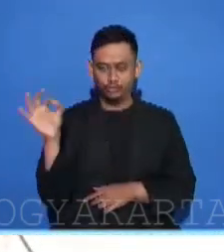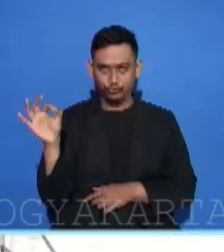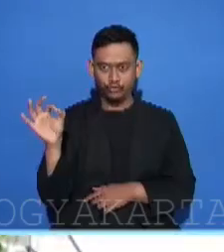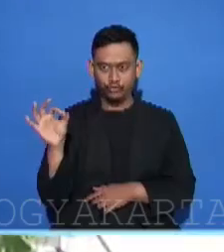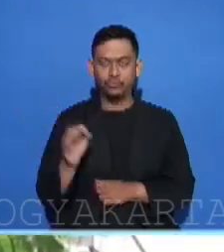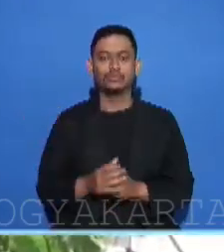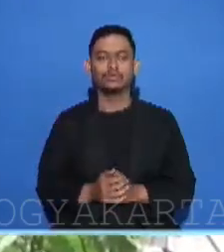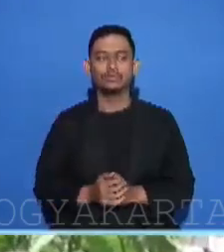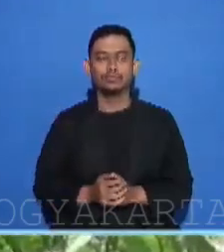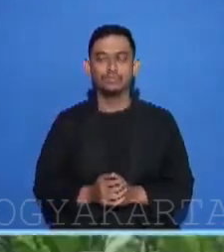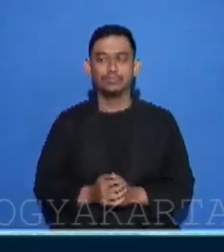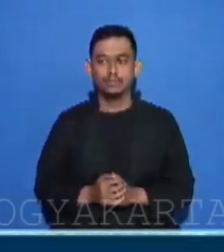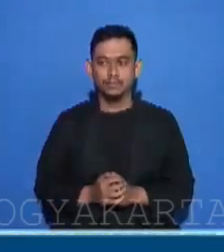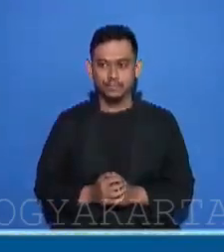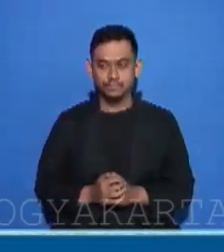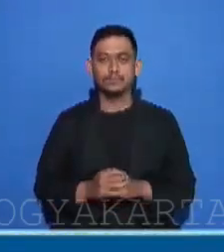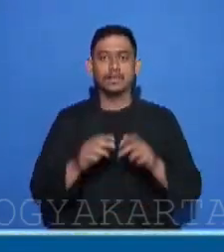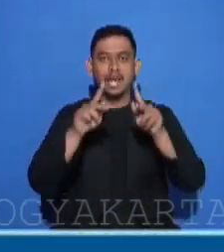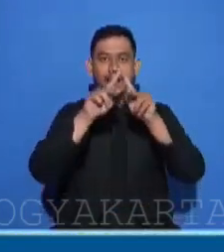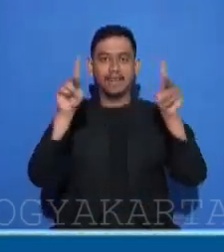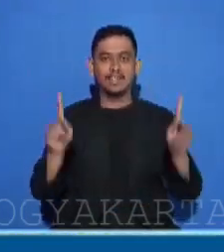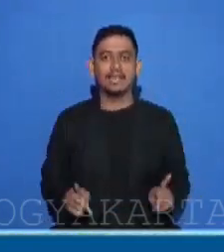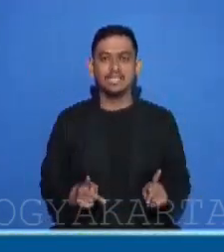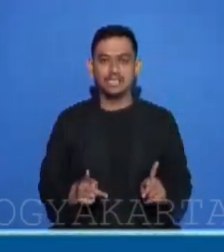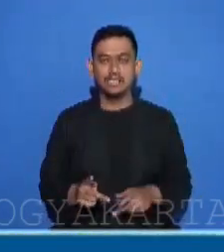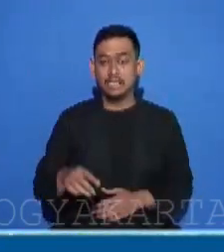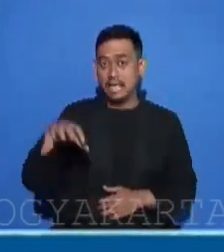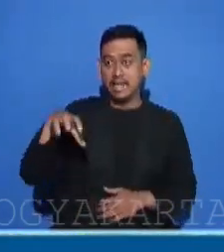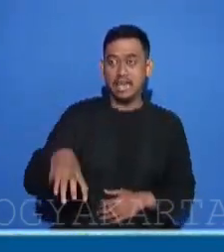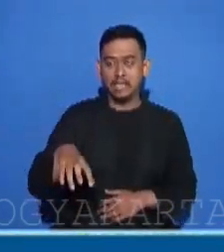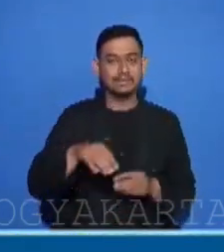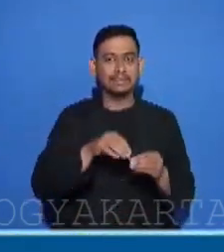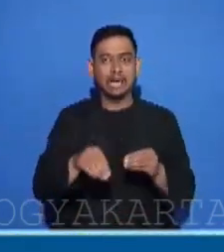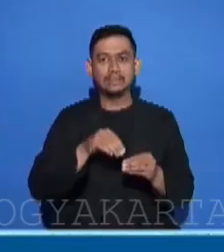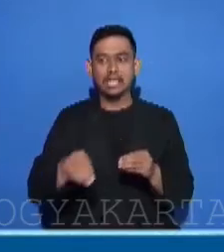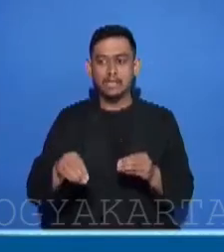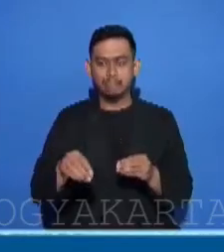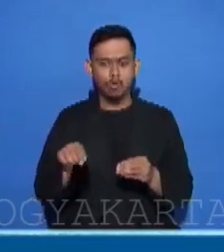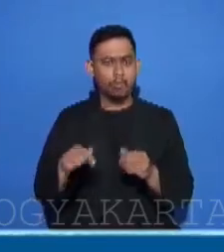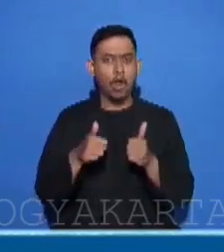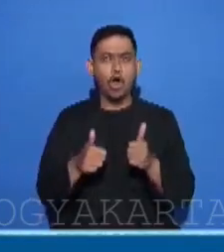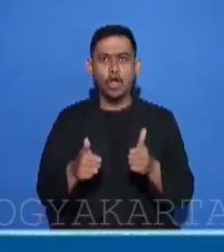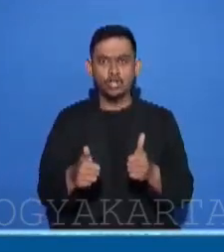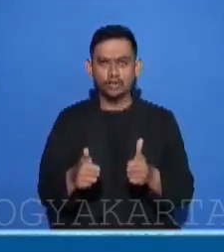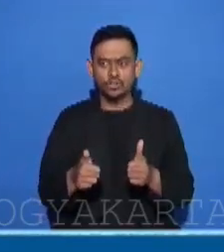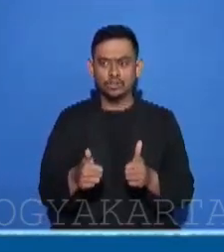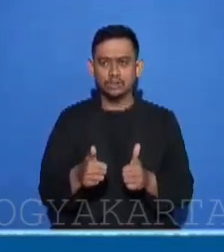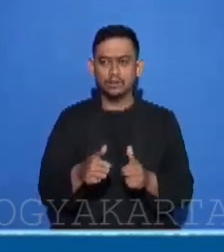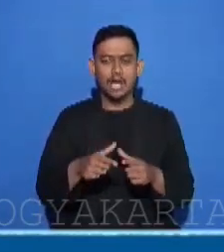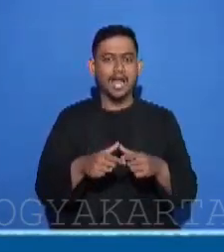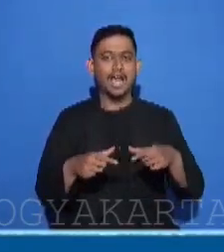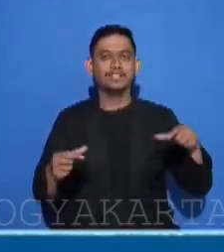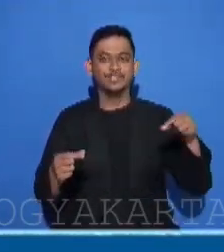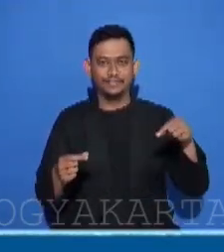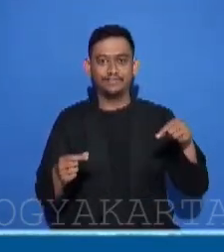Kabupaten Klaten kalau kau minongko satu galeng laladan ingkang gadah lahan pertanian ingkang Sae saperangan Ageng lahan pertanian Kabupaten